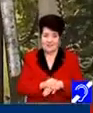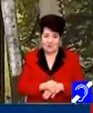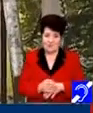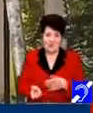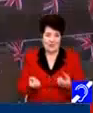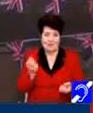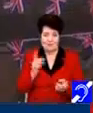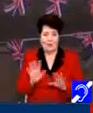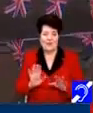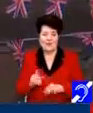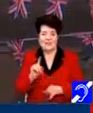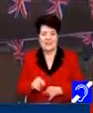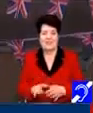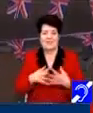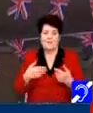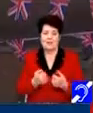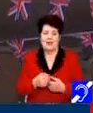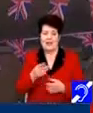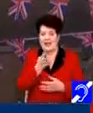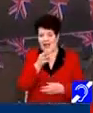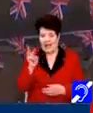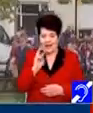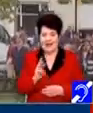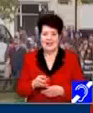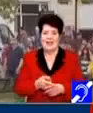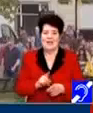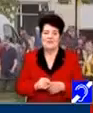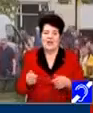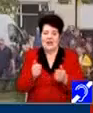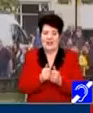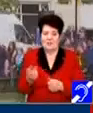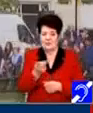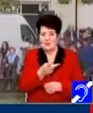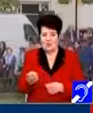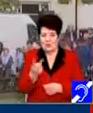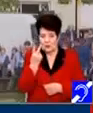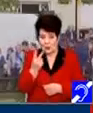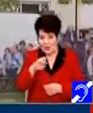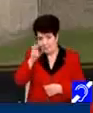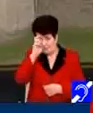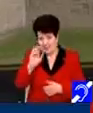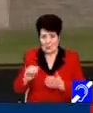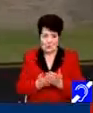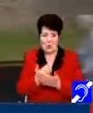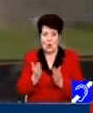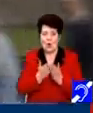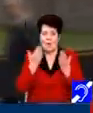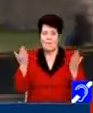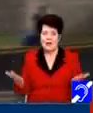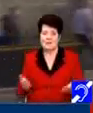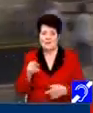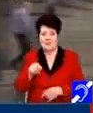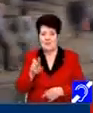provin din familii regale. Se adaptează regulilor și stilului regal și alături de cei doi prinți scriu o nouă pagină a